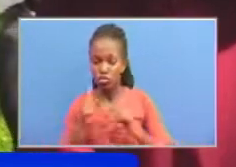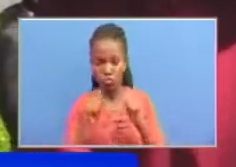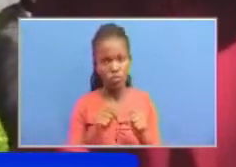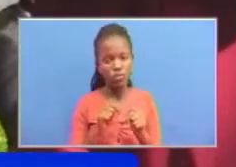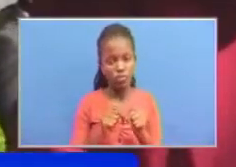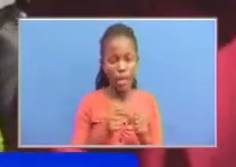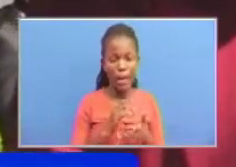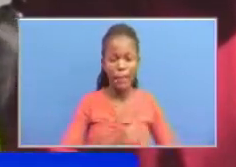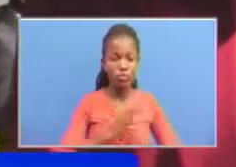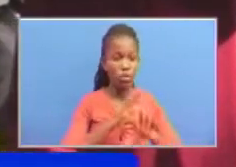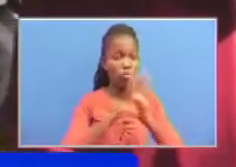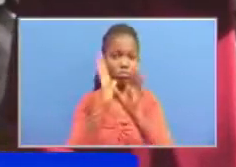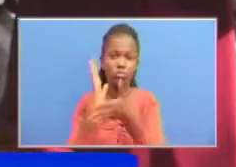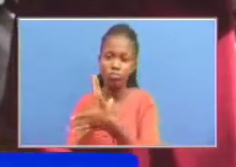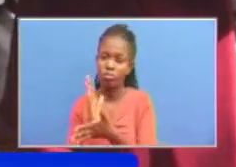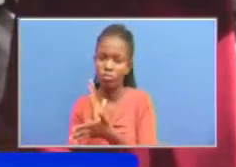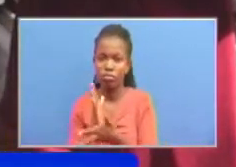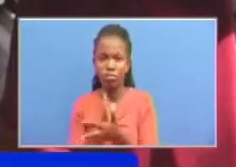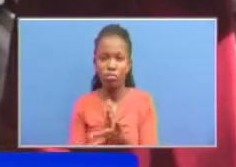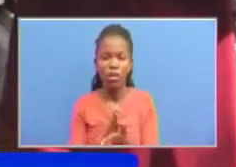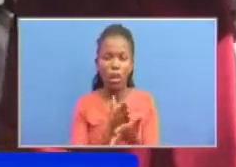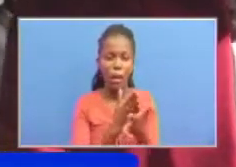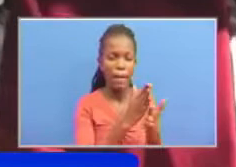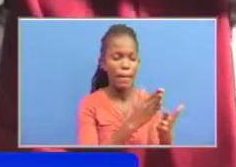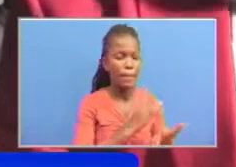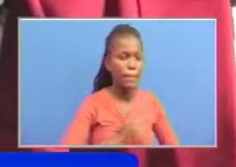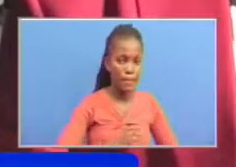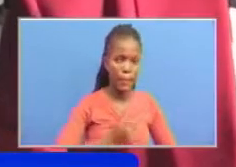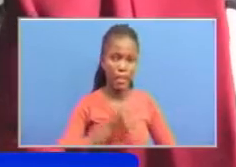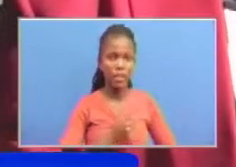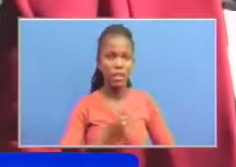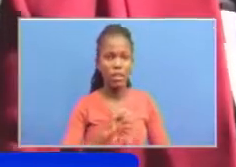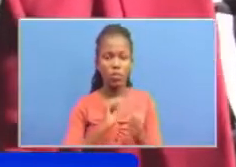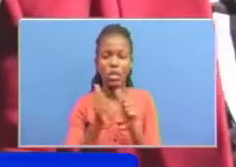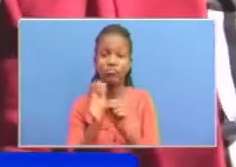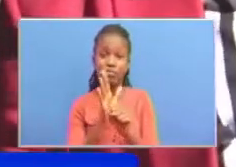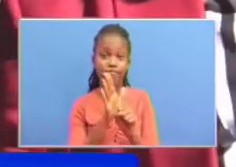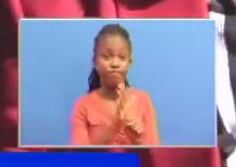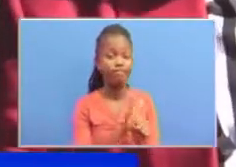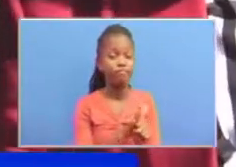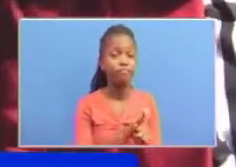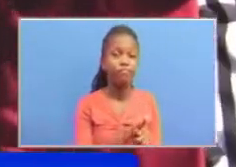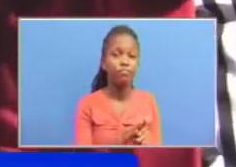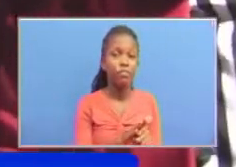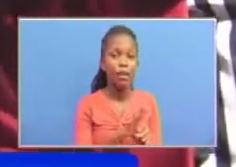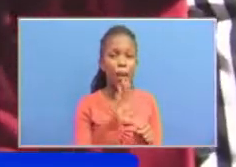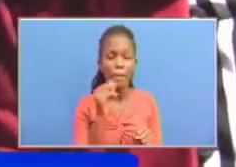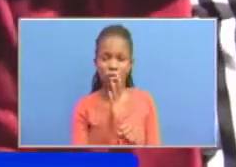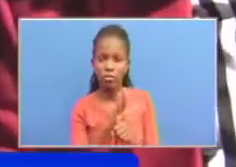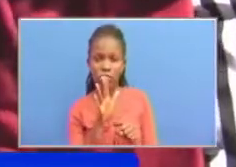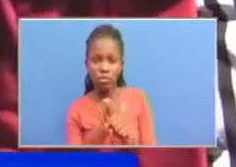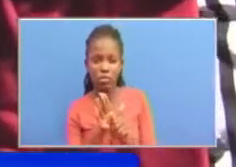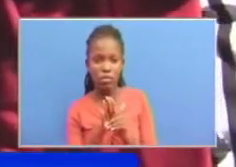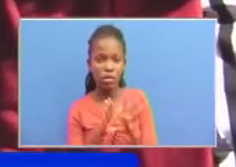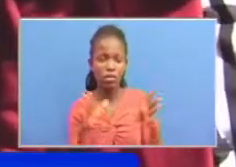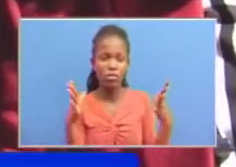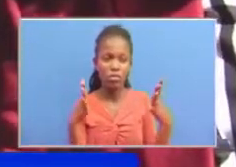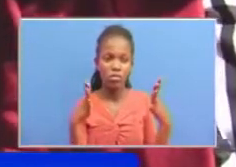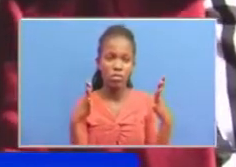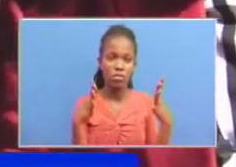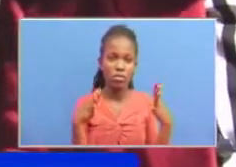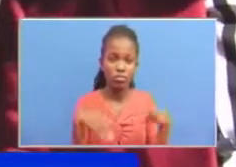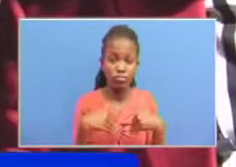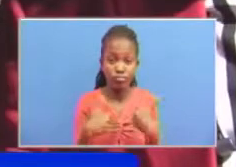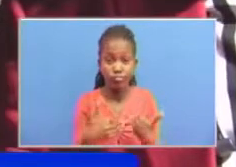ni budget nsiopio budget isu niyo budget ila mbingi ya habi ya mbesa mbingi ya habi tukidua county